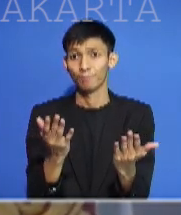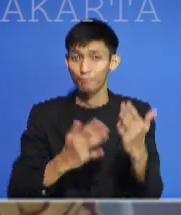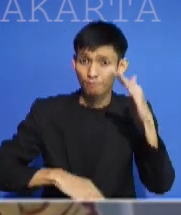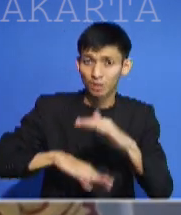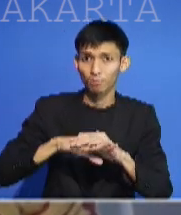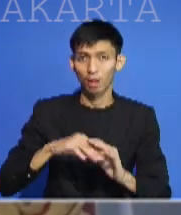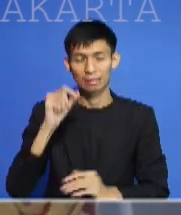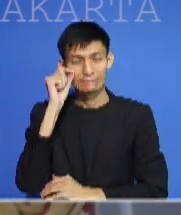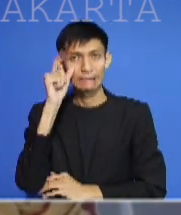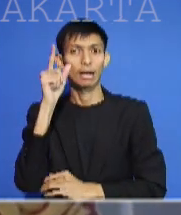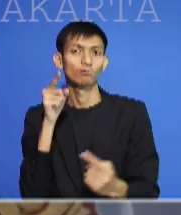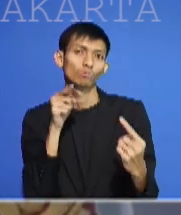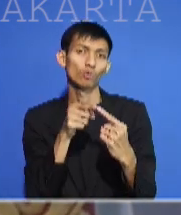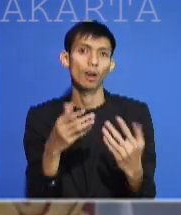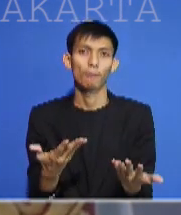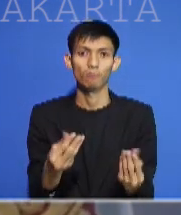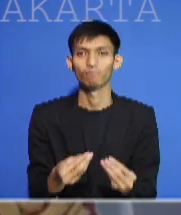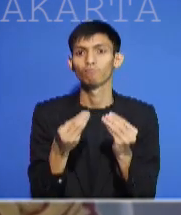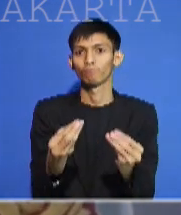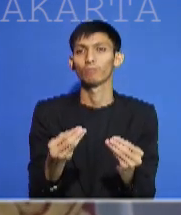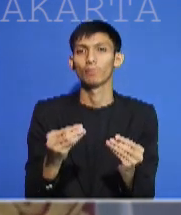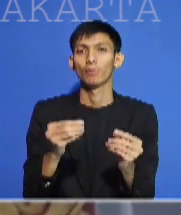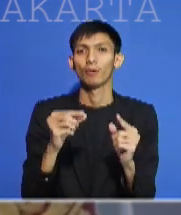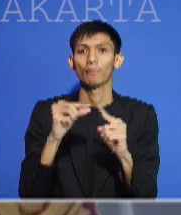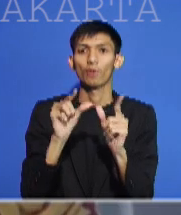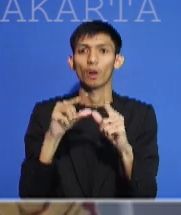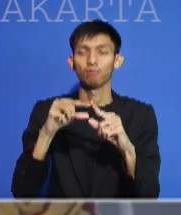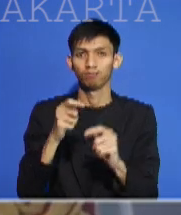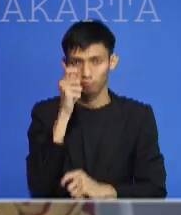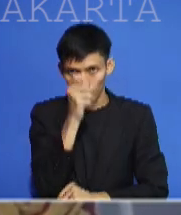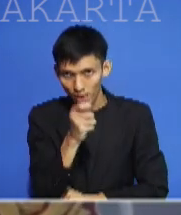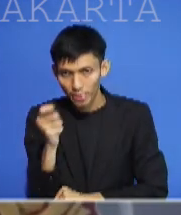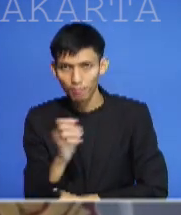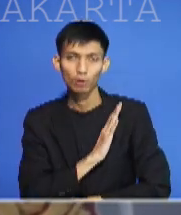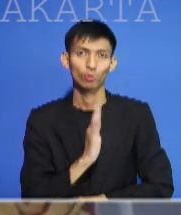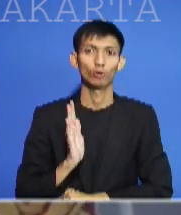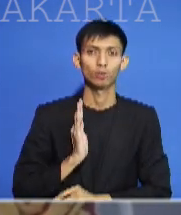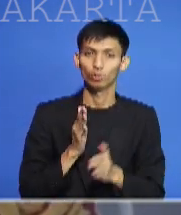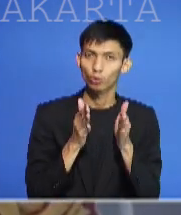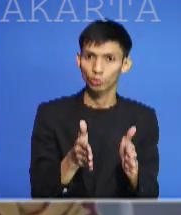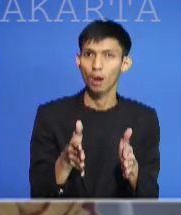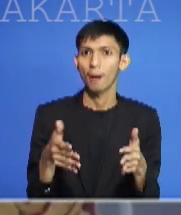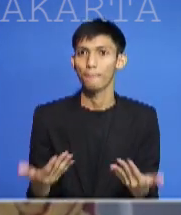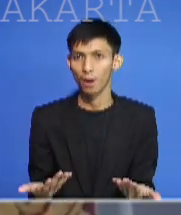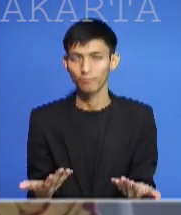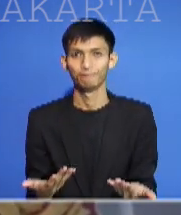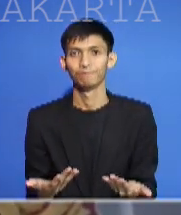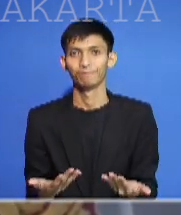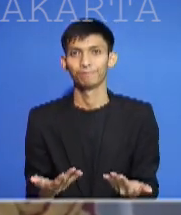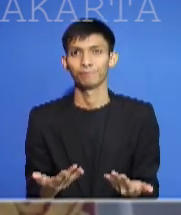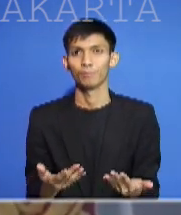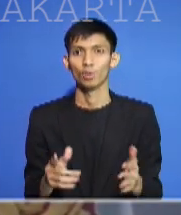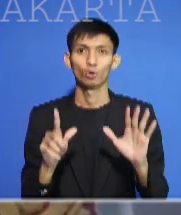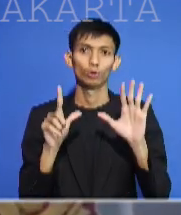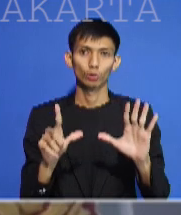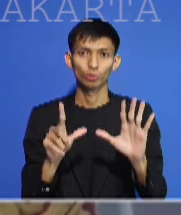dalam mengabdikan diri sebagai Dewan Kehormatan, sebagai pengurus untuk menerima 7 prinsip dasar